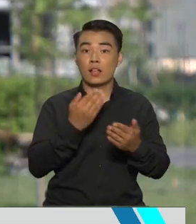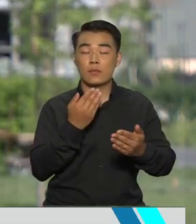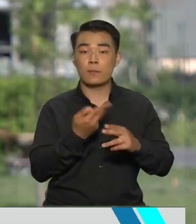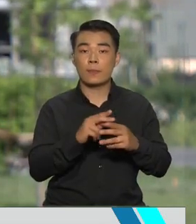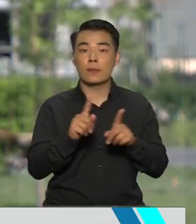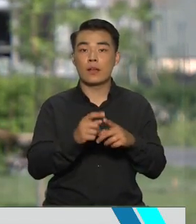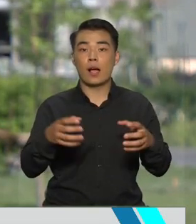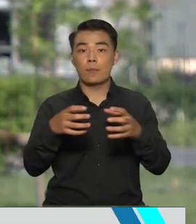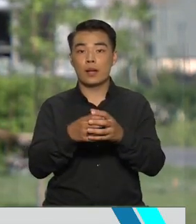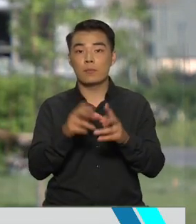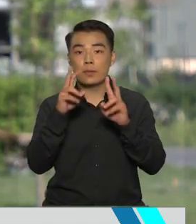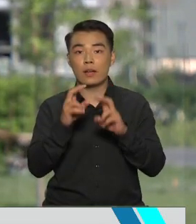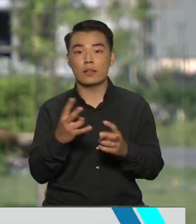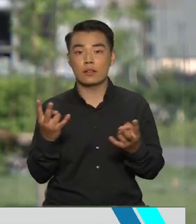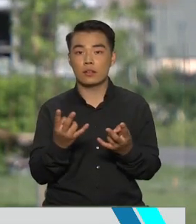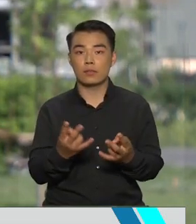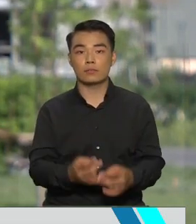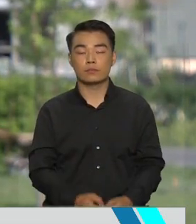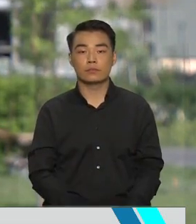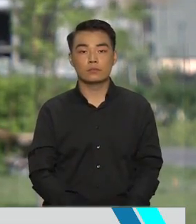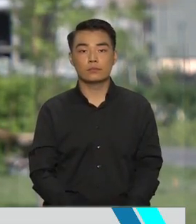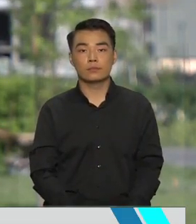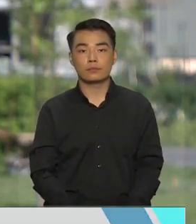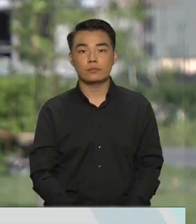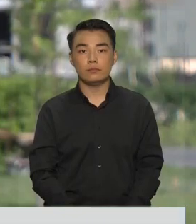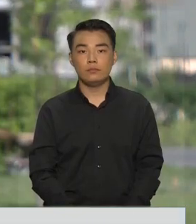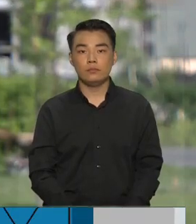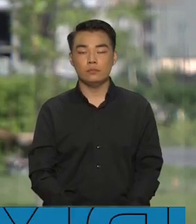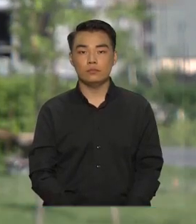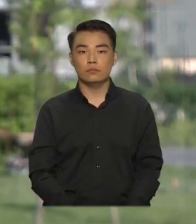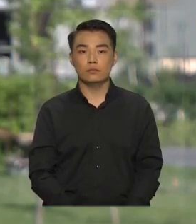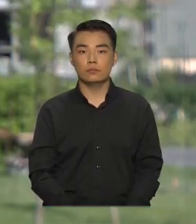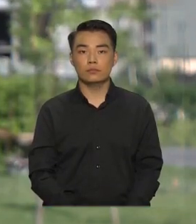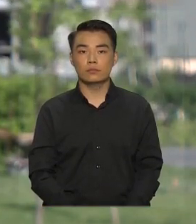компанию, которая возводит жилье. Бахтияр Даркеев, Наурыз Базаров, Жибек Жолы.